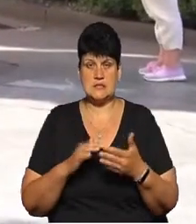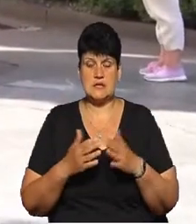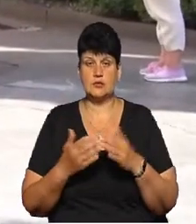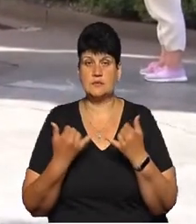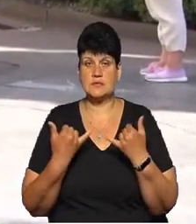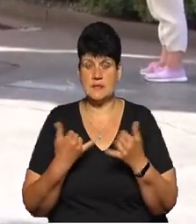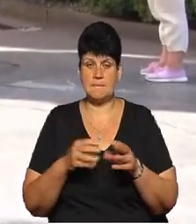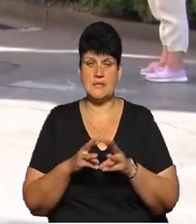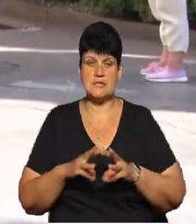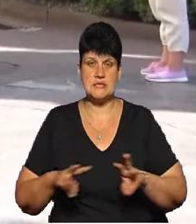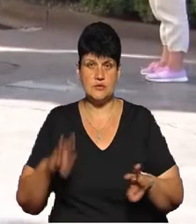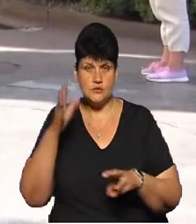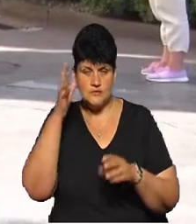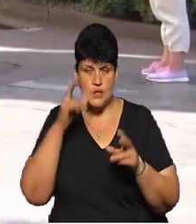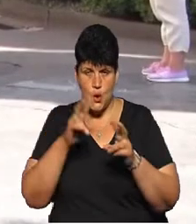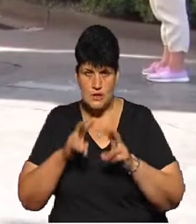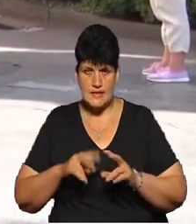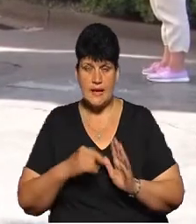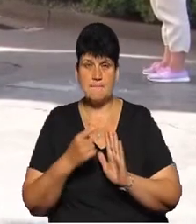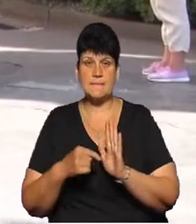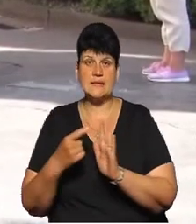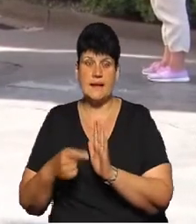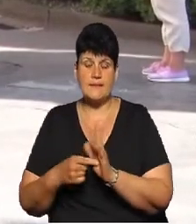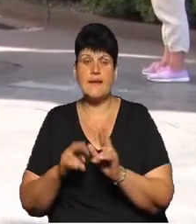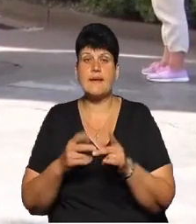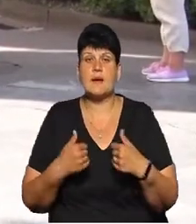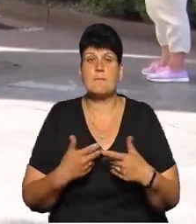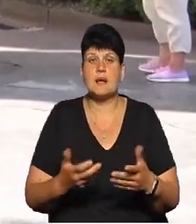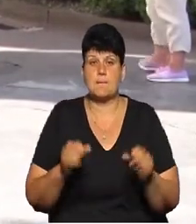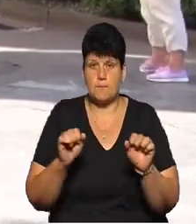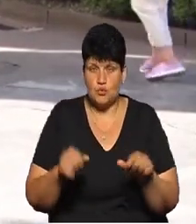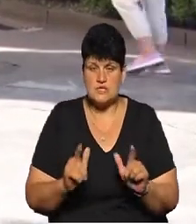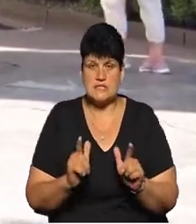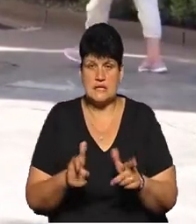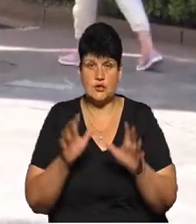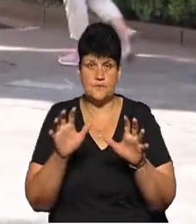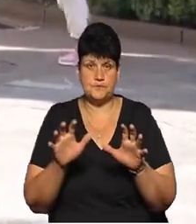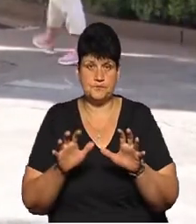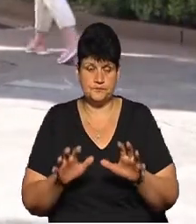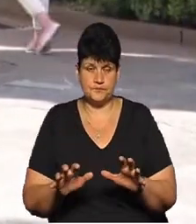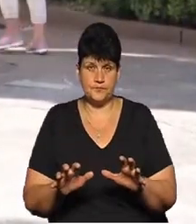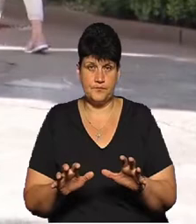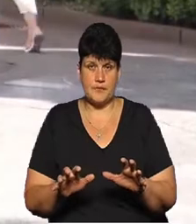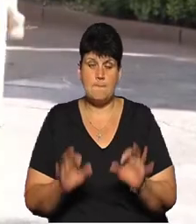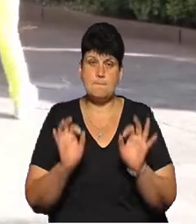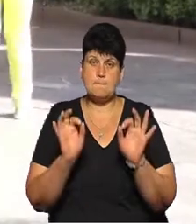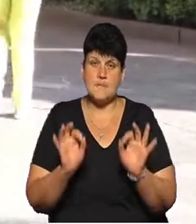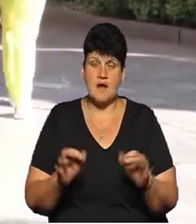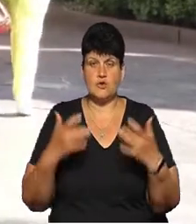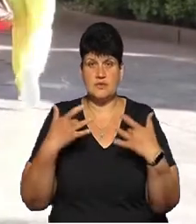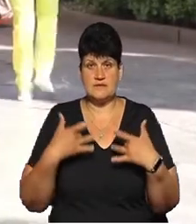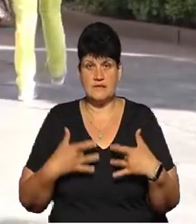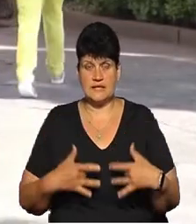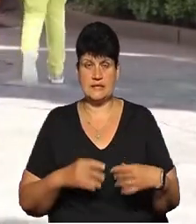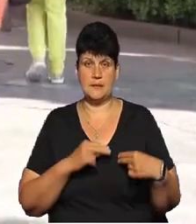освіти розглядає питання, як ми можемо згідно чинного законодавства правильно звільнити педагогічних